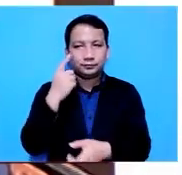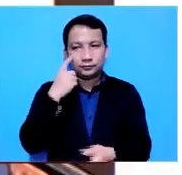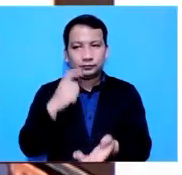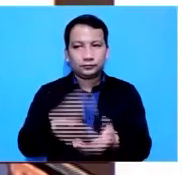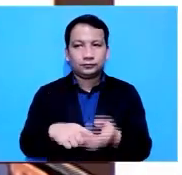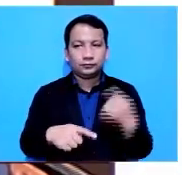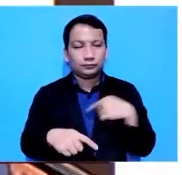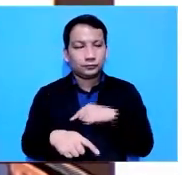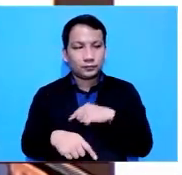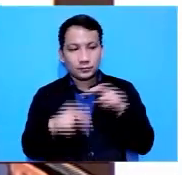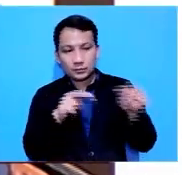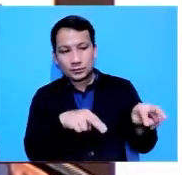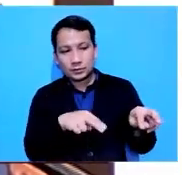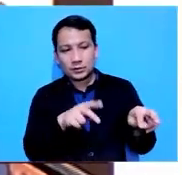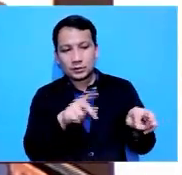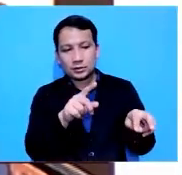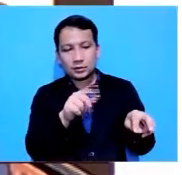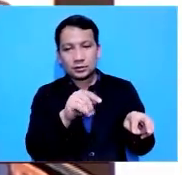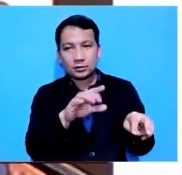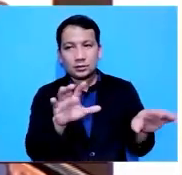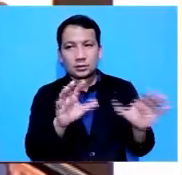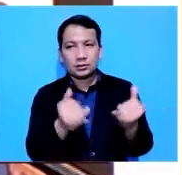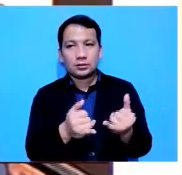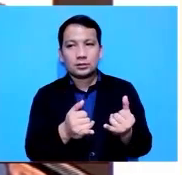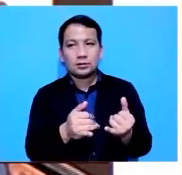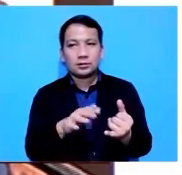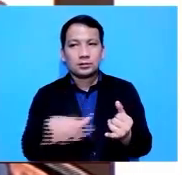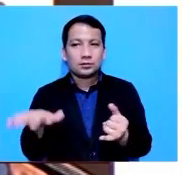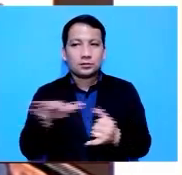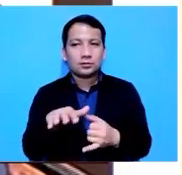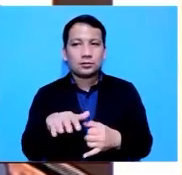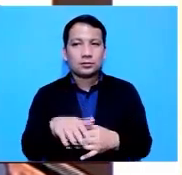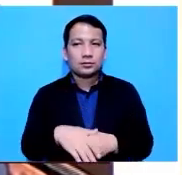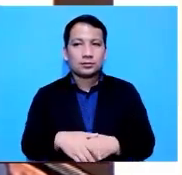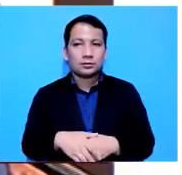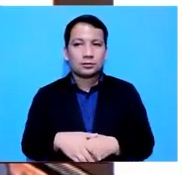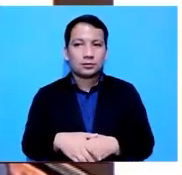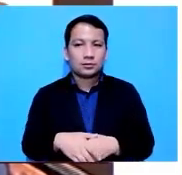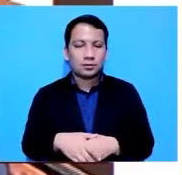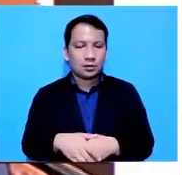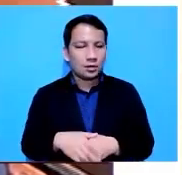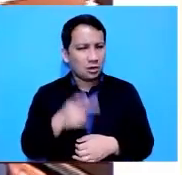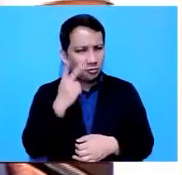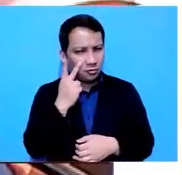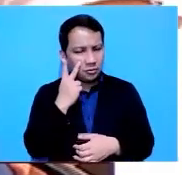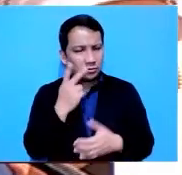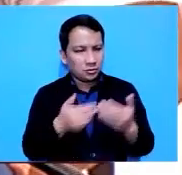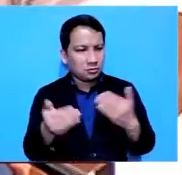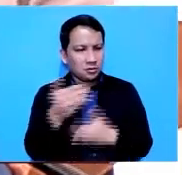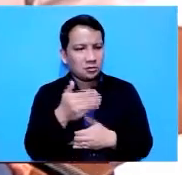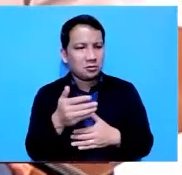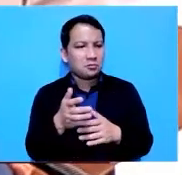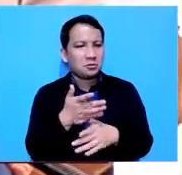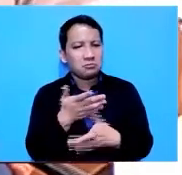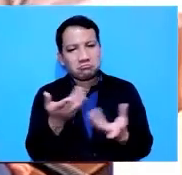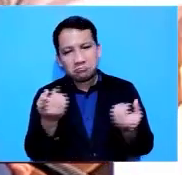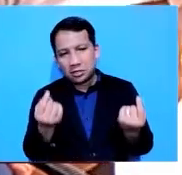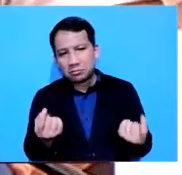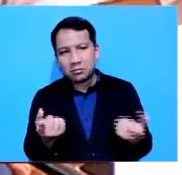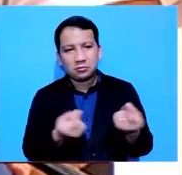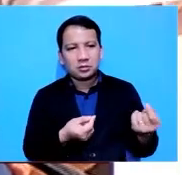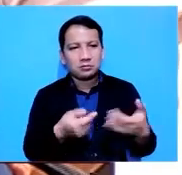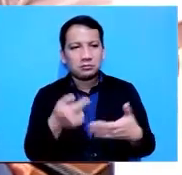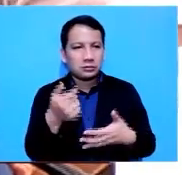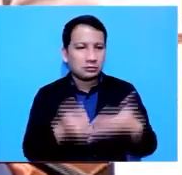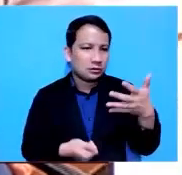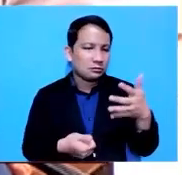be on the telcos not to take undue advantage of this. Kasi maraming ano yan, consequences, may mga disappearing load na naman